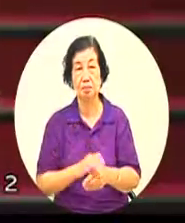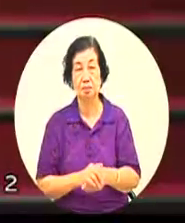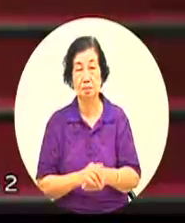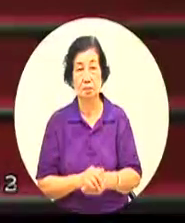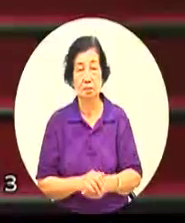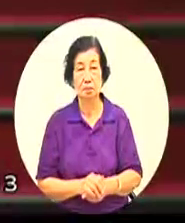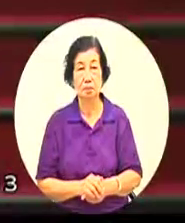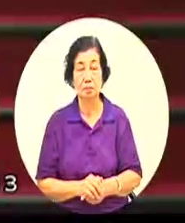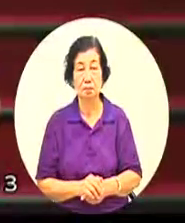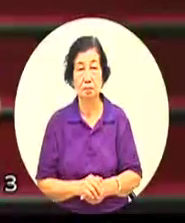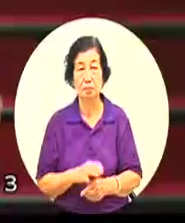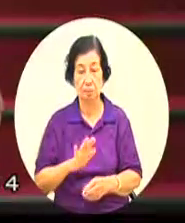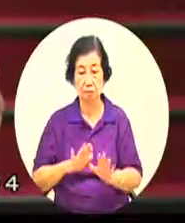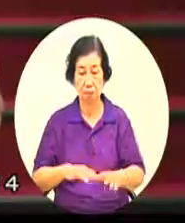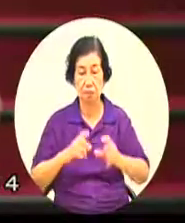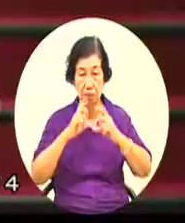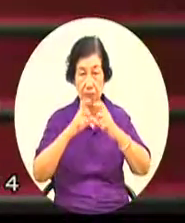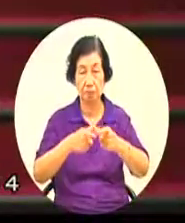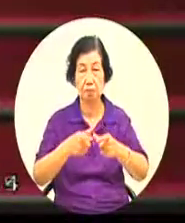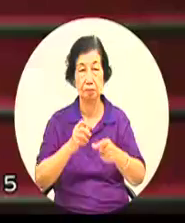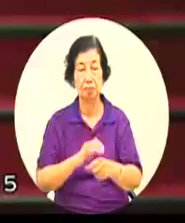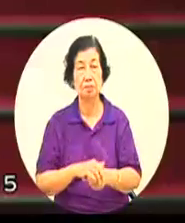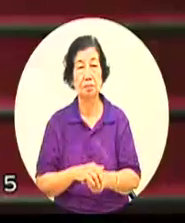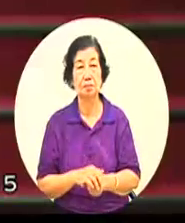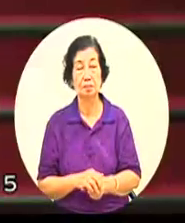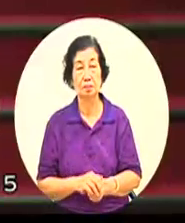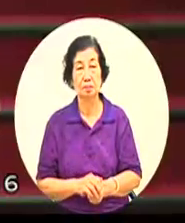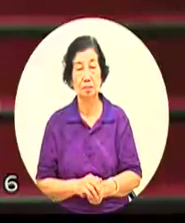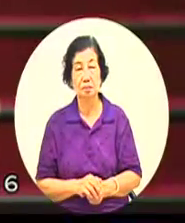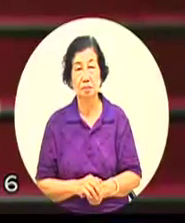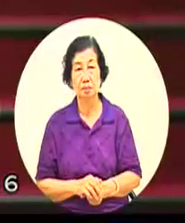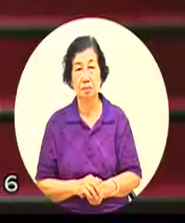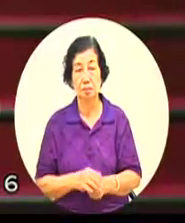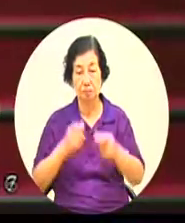个回应了哈，因为我们在